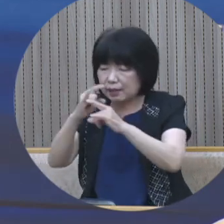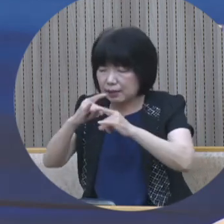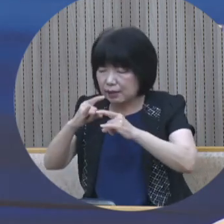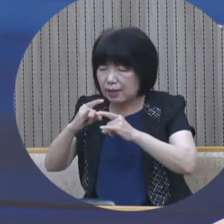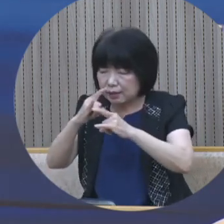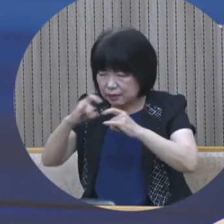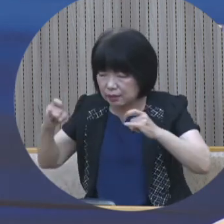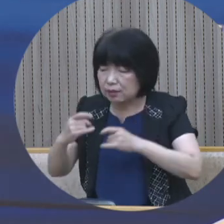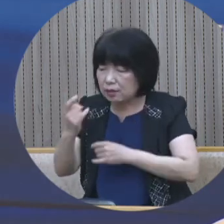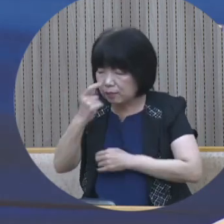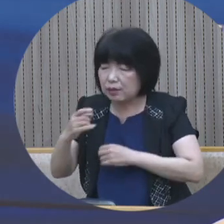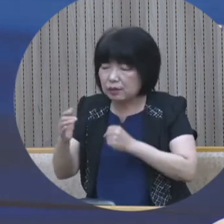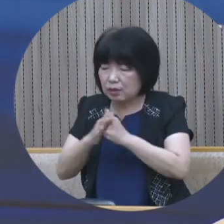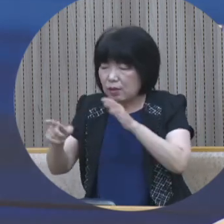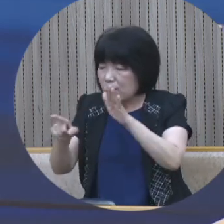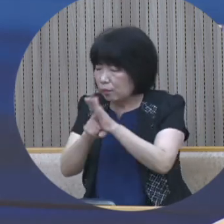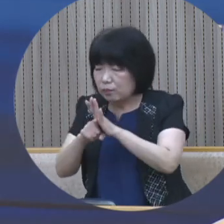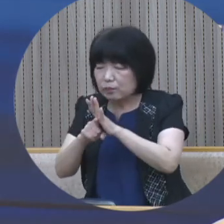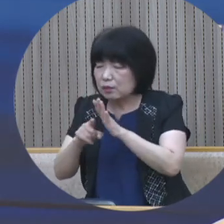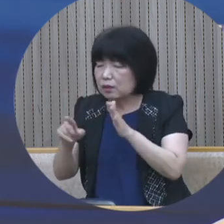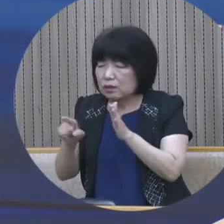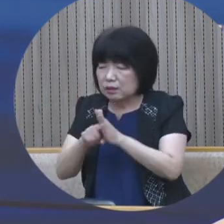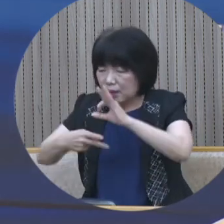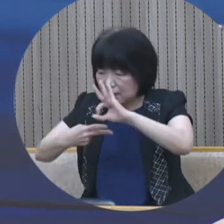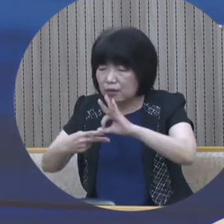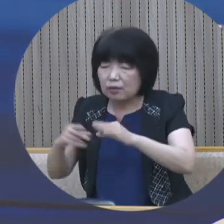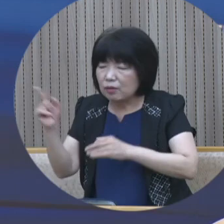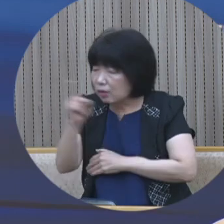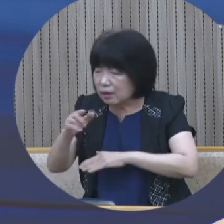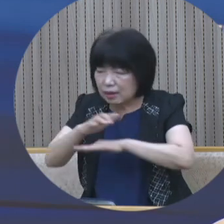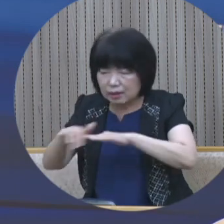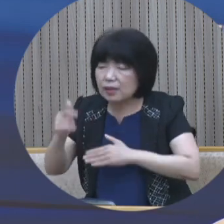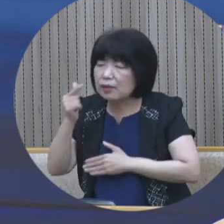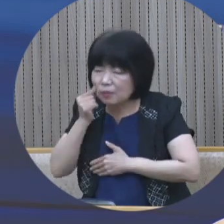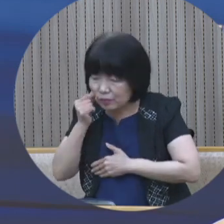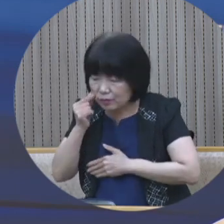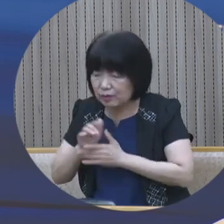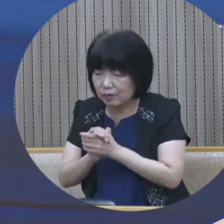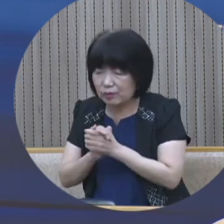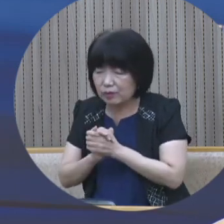통해서 불신앙으로는 어떤 것도 해결하지 못하고